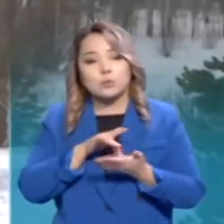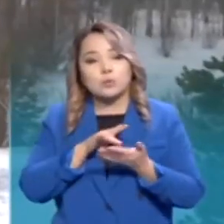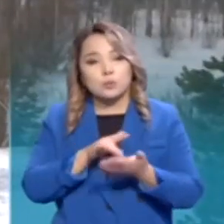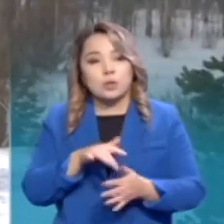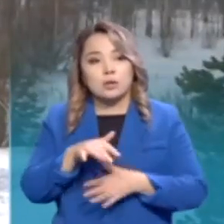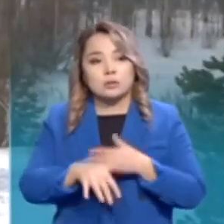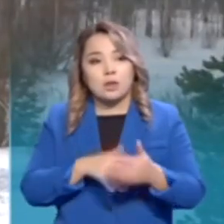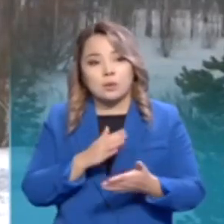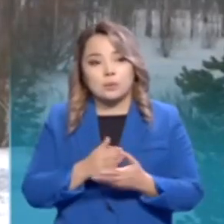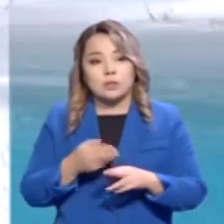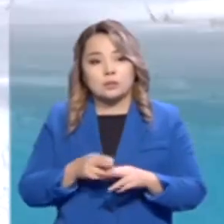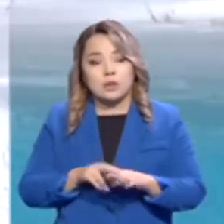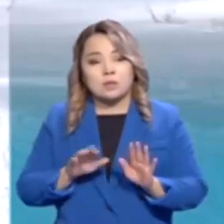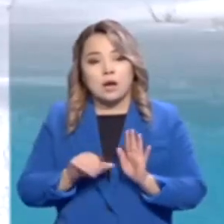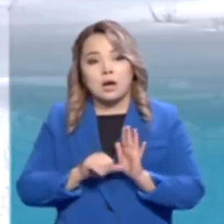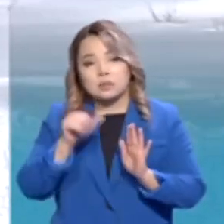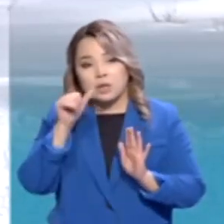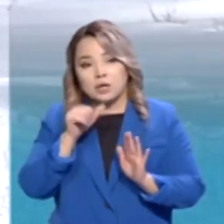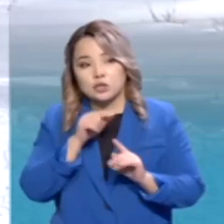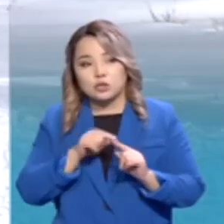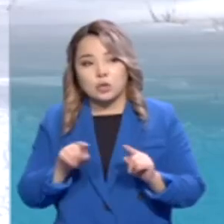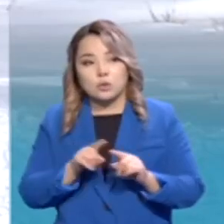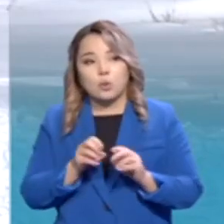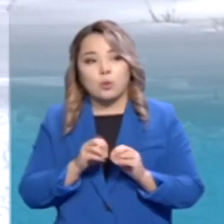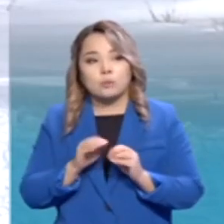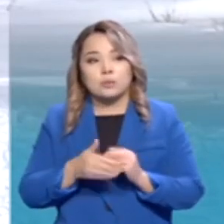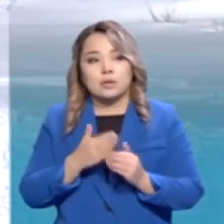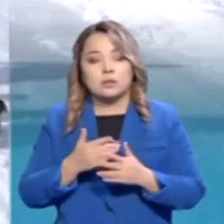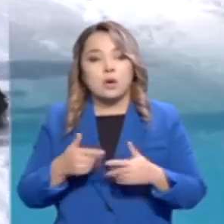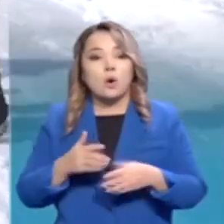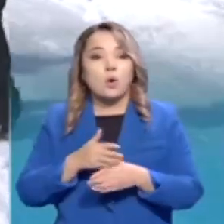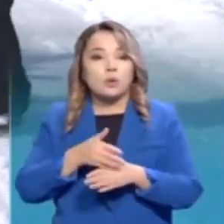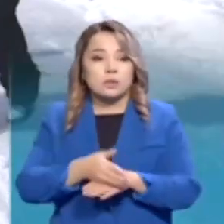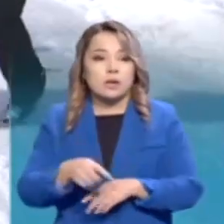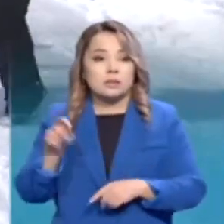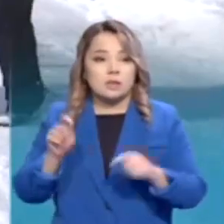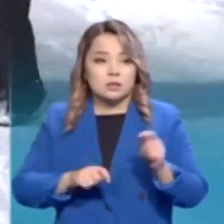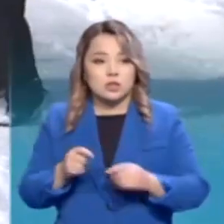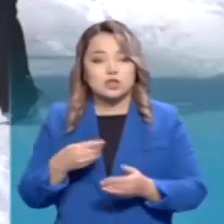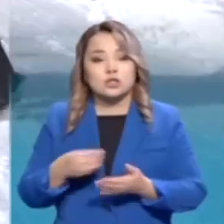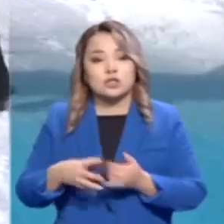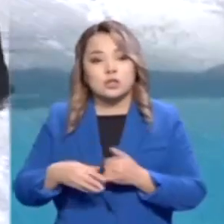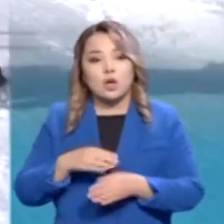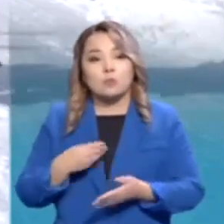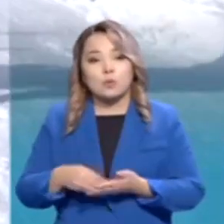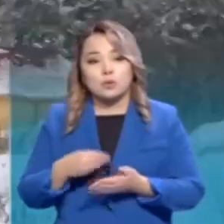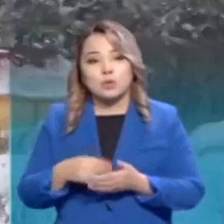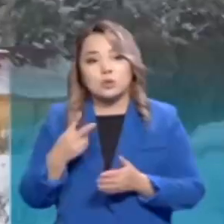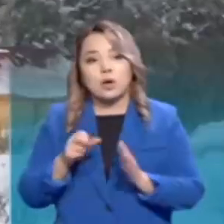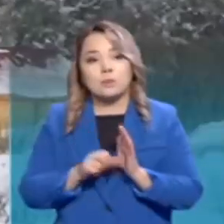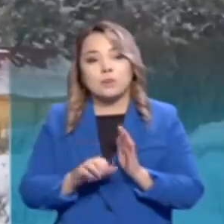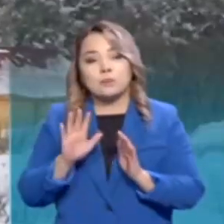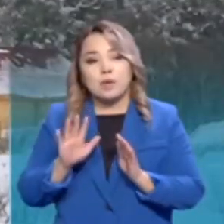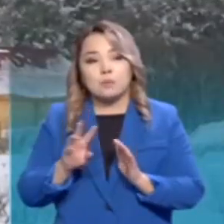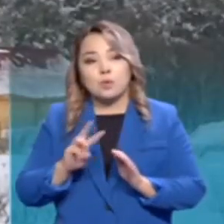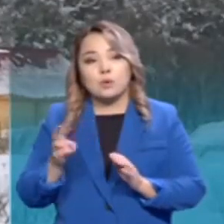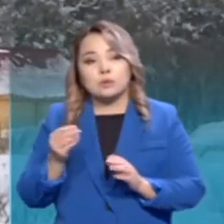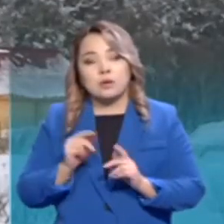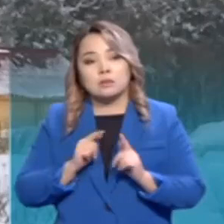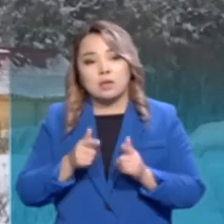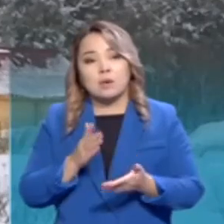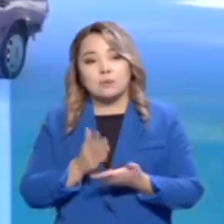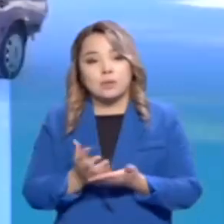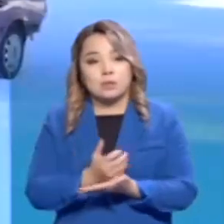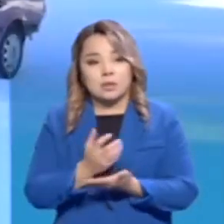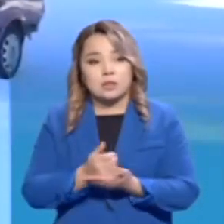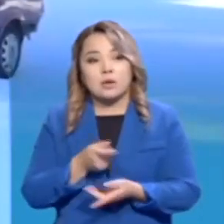келеді. Айталық, биыл тек 6 айдың өзінде 10 мыңнан аса қонақ келген. Олар жергілікті бюджетке 265 миллион теңге кіріс әкеліпті. Бұл ресми